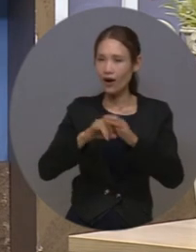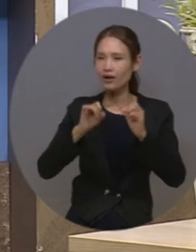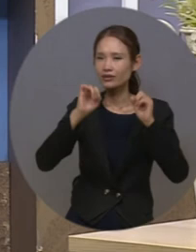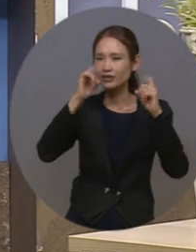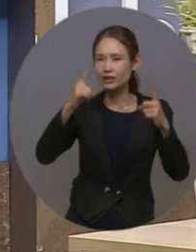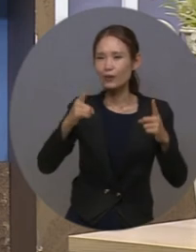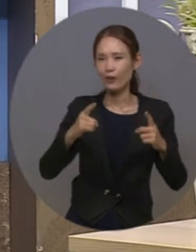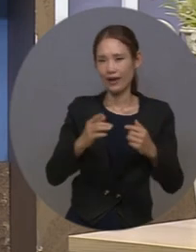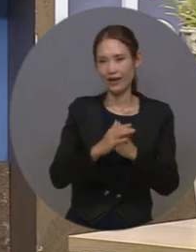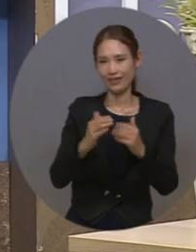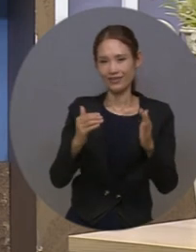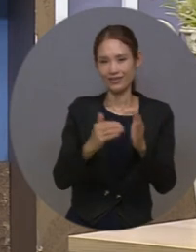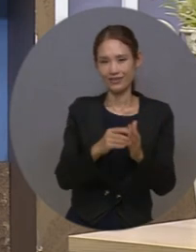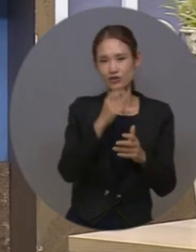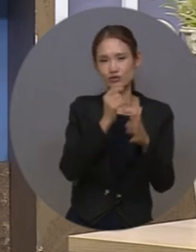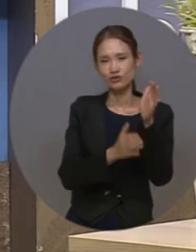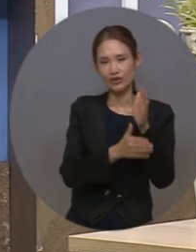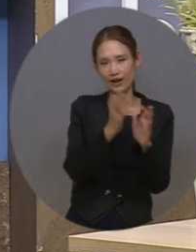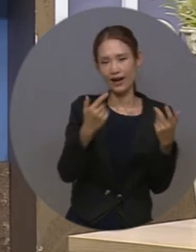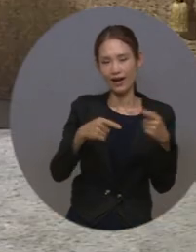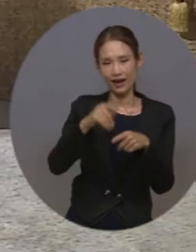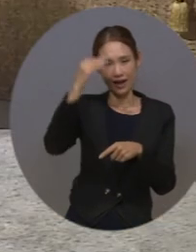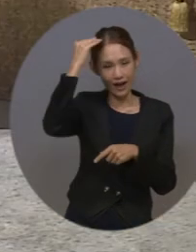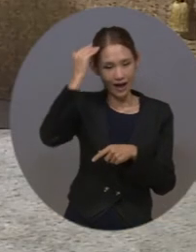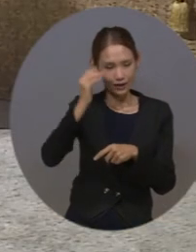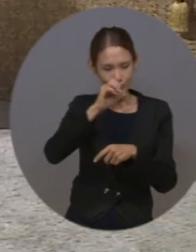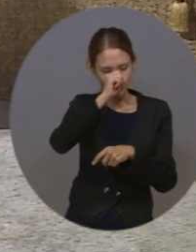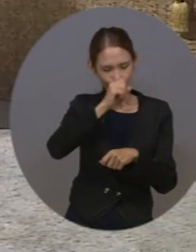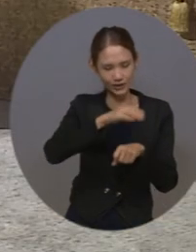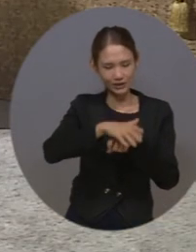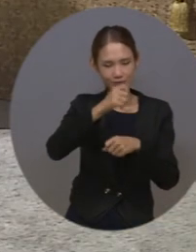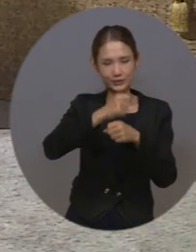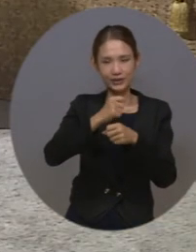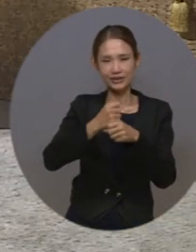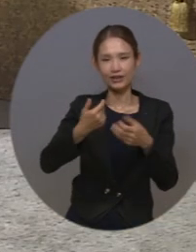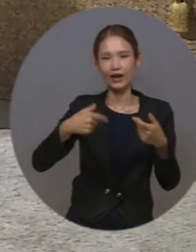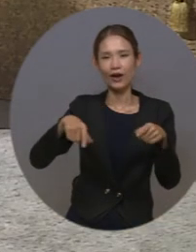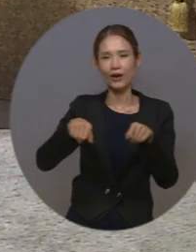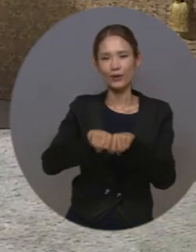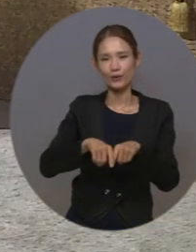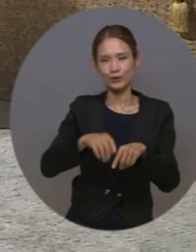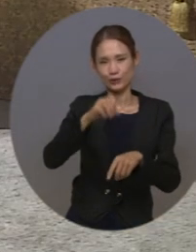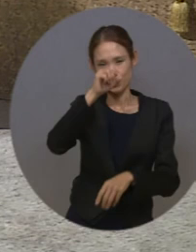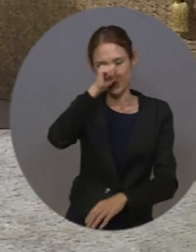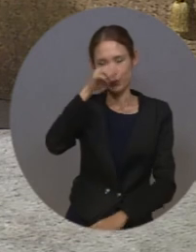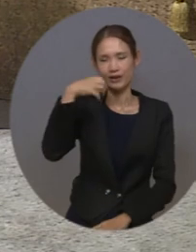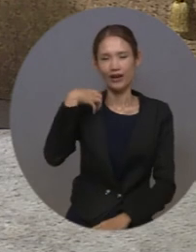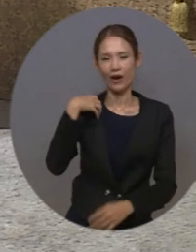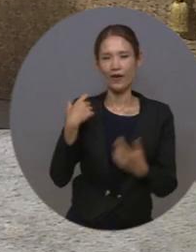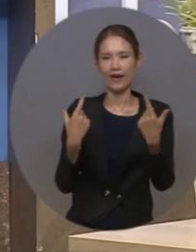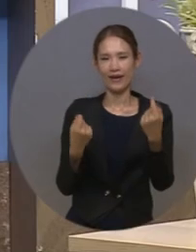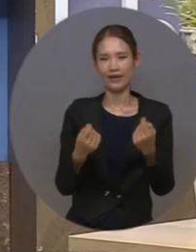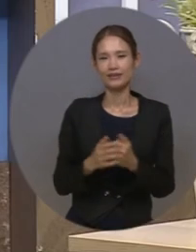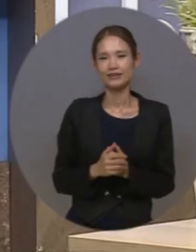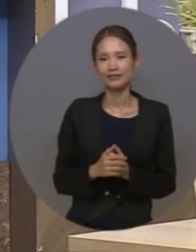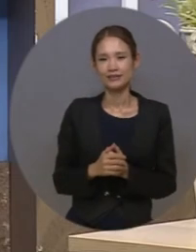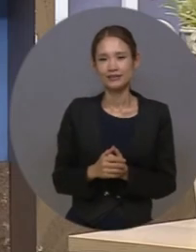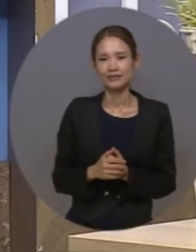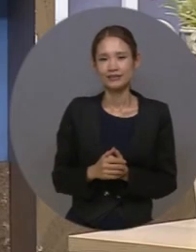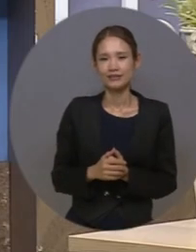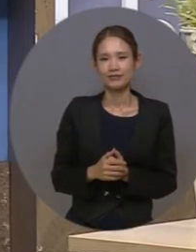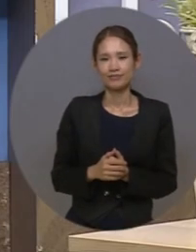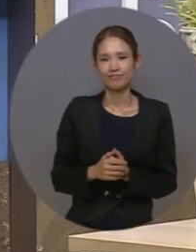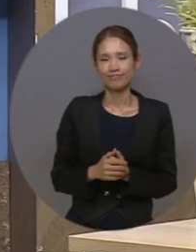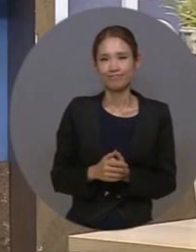됐었는데 거기에 또 수원시가 굉장히 우리나라를 좋은 이미지로 만드는데 좋은 역할을 해준 것 같습니다.